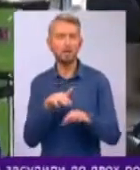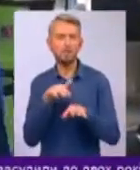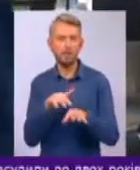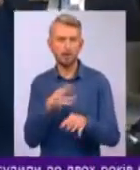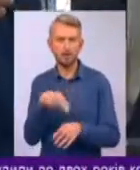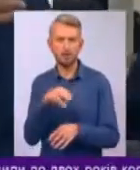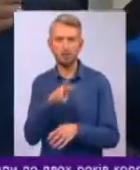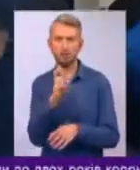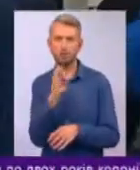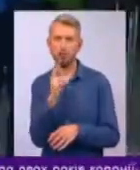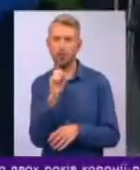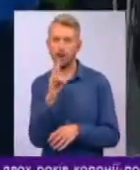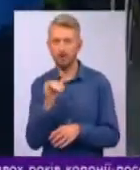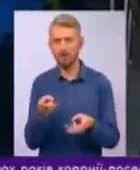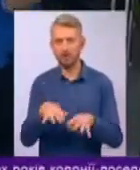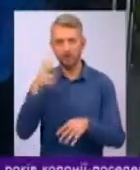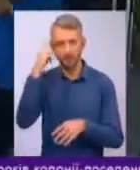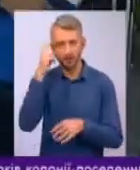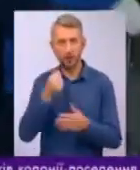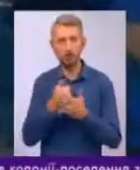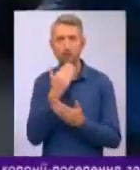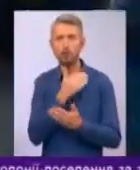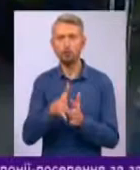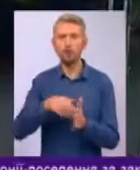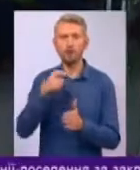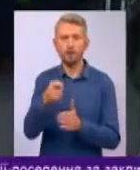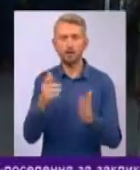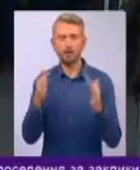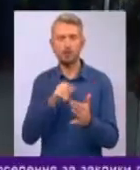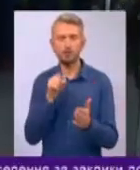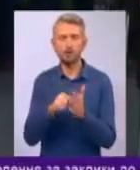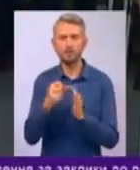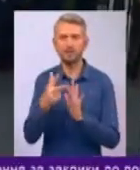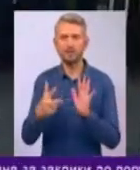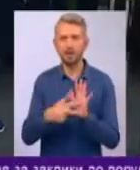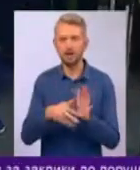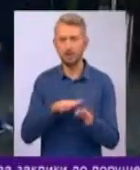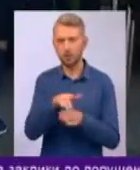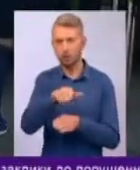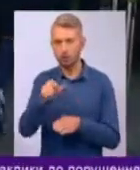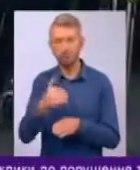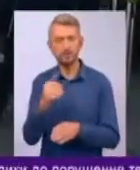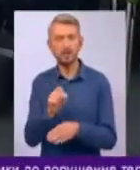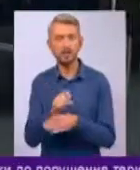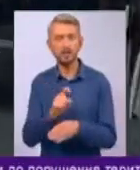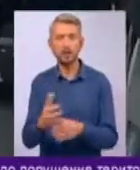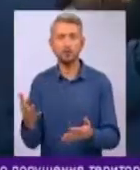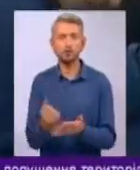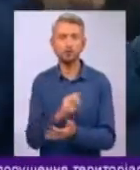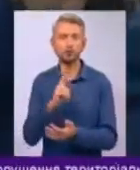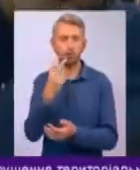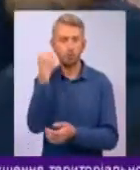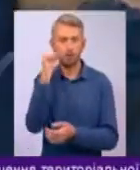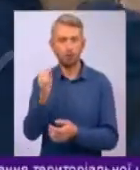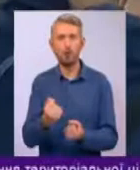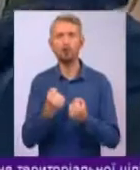білосиніх «Мбокані» залишився у столиці. До остаточної заявки на матч потраплять 18 виконавців. Їхнє завдання здобути другу перемогу і